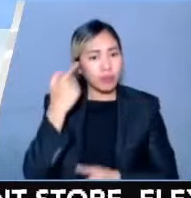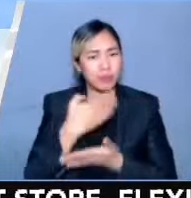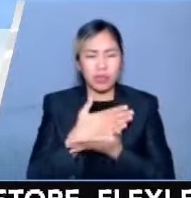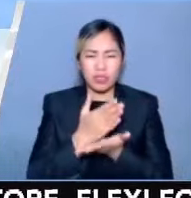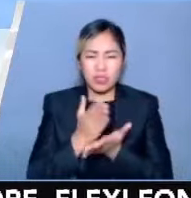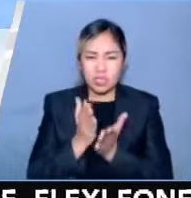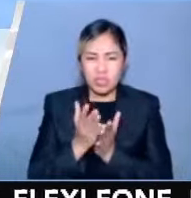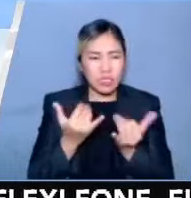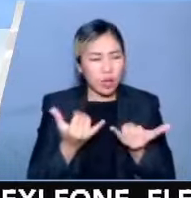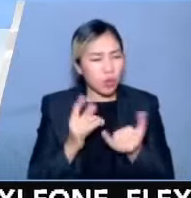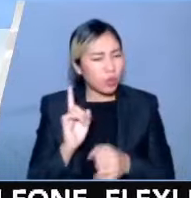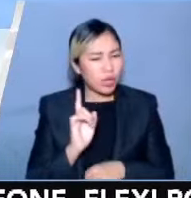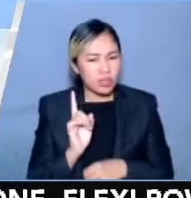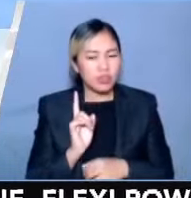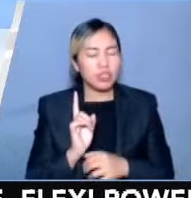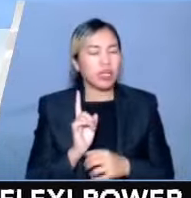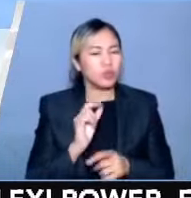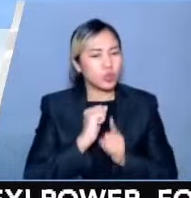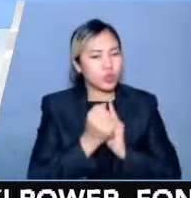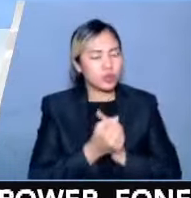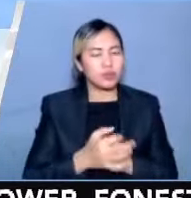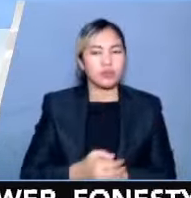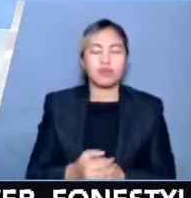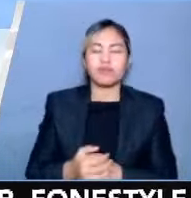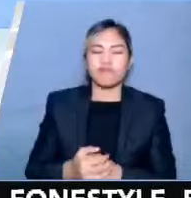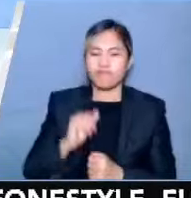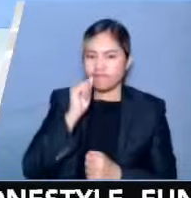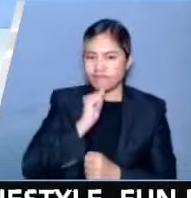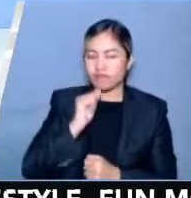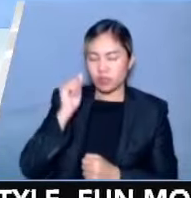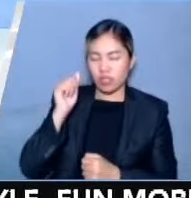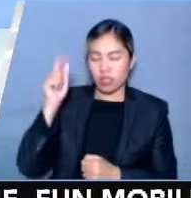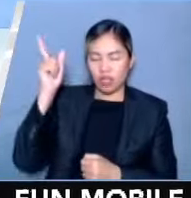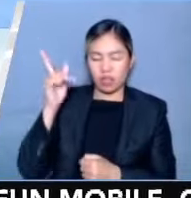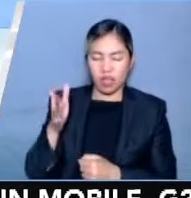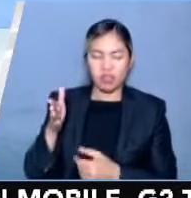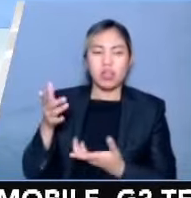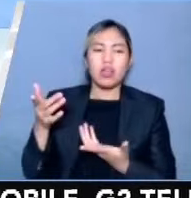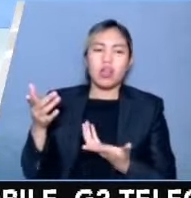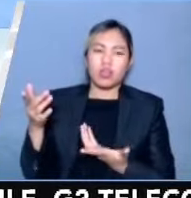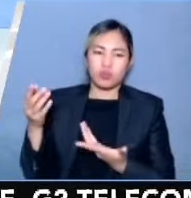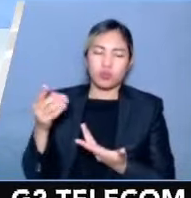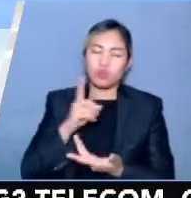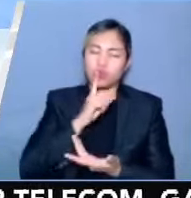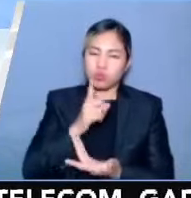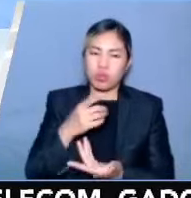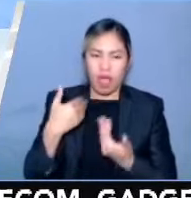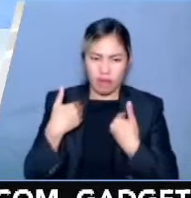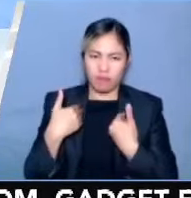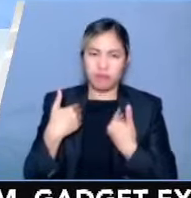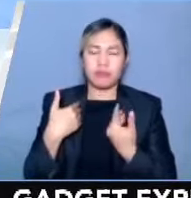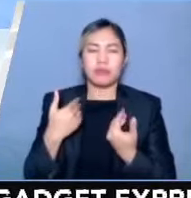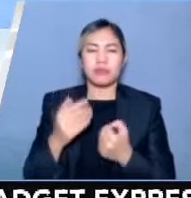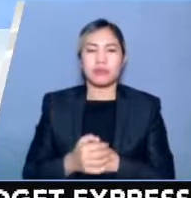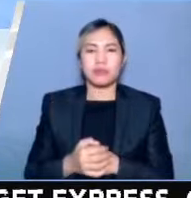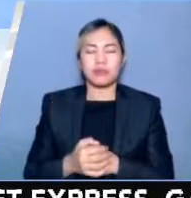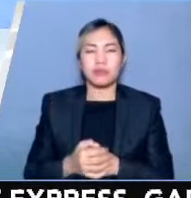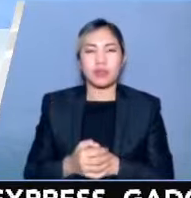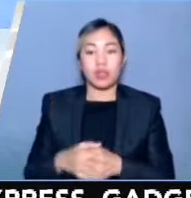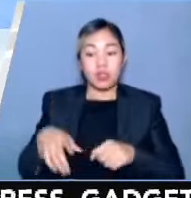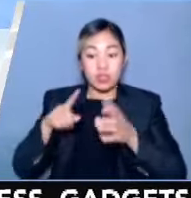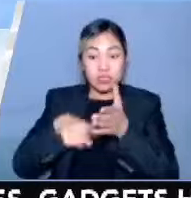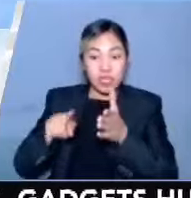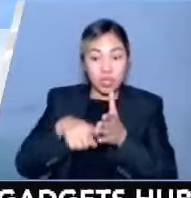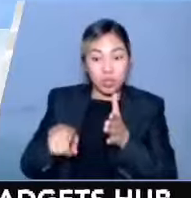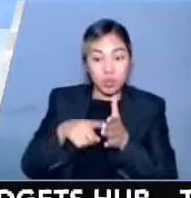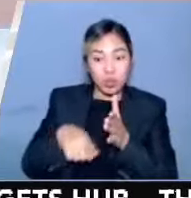naman ng Diyos, Rafi, kaya pa, no? I was checking on our own quick response fund for OCD para matugunan namin yung mga